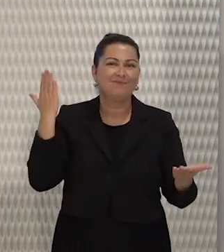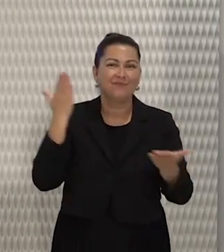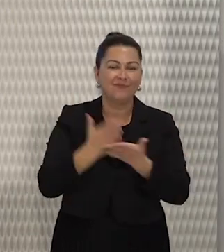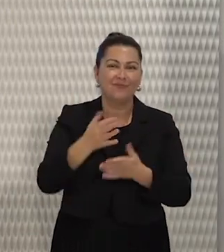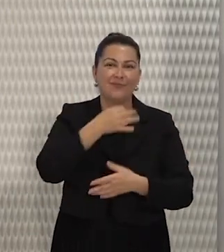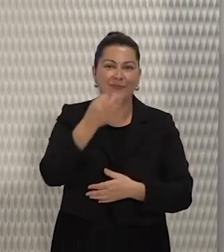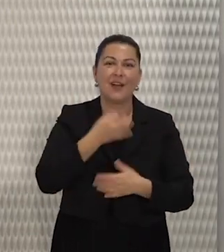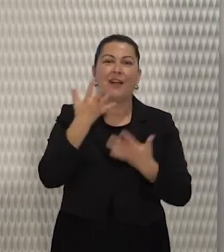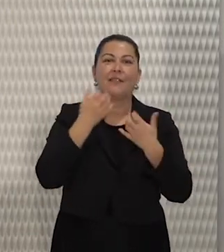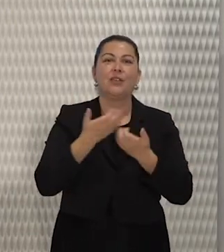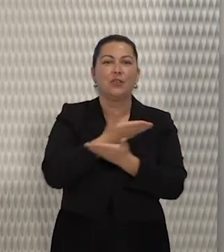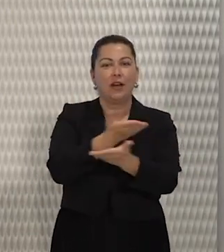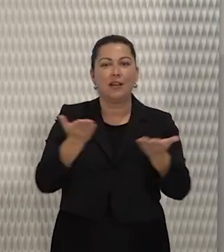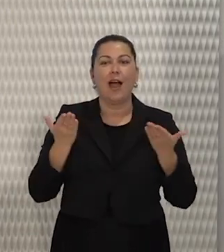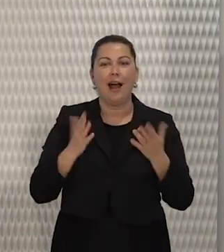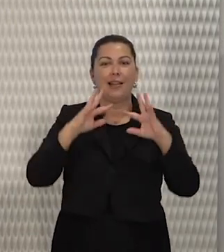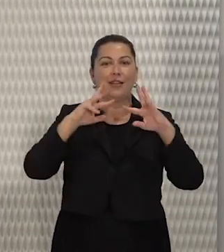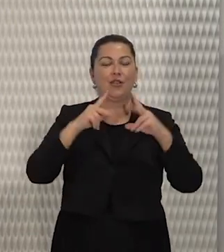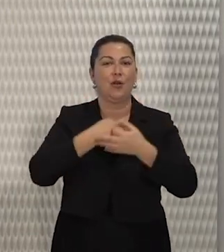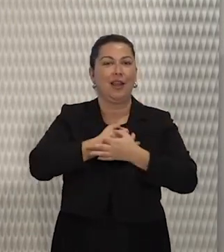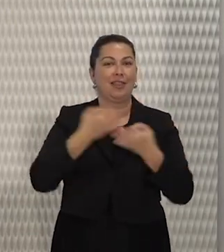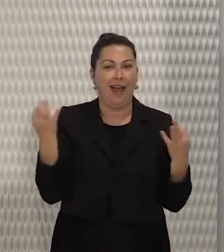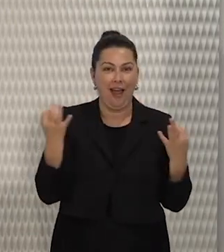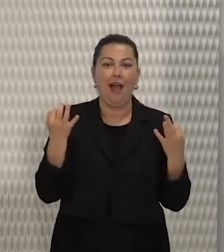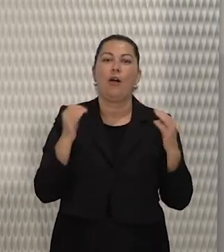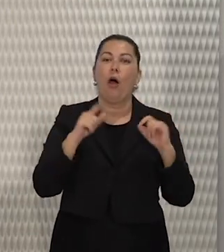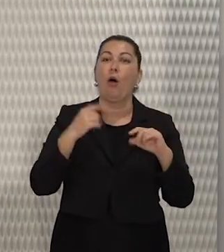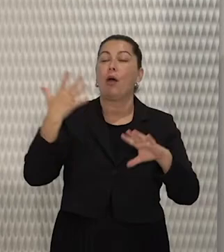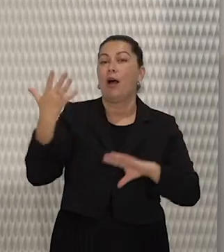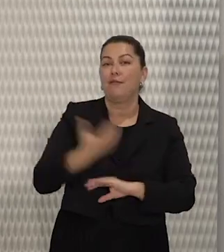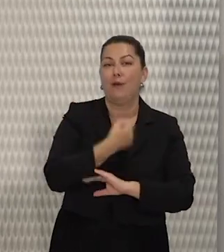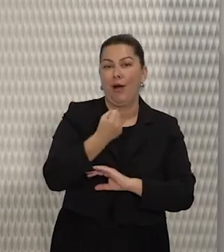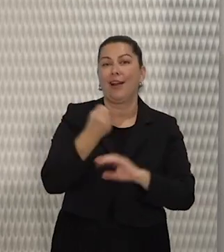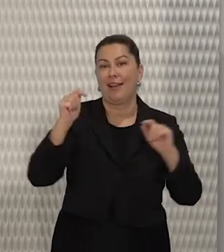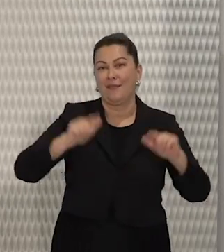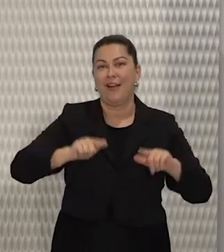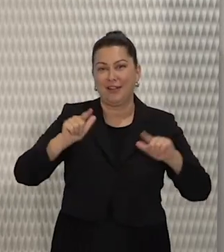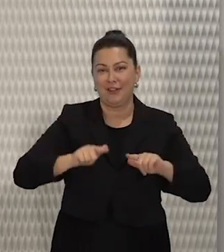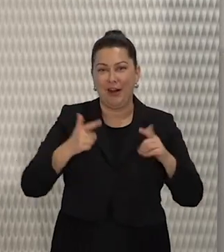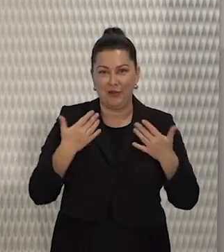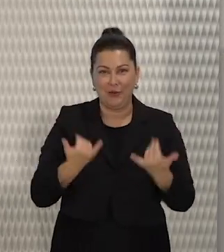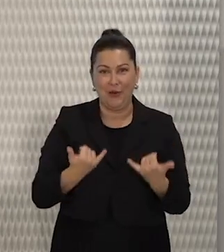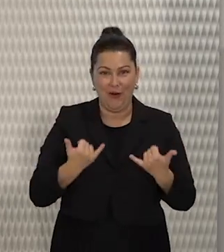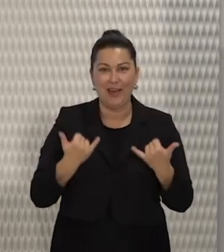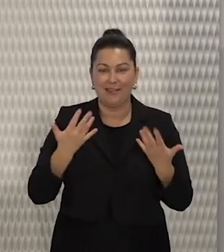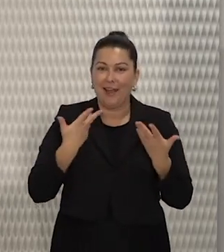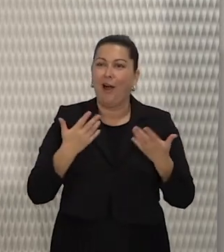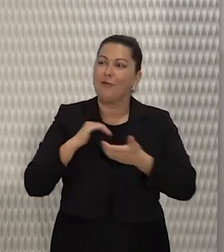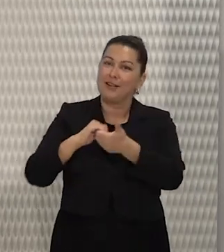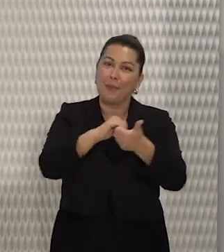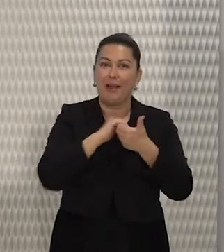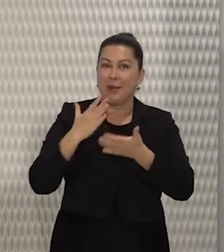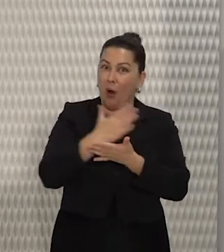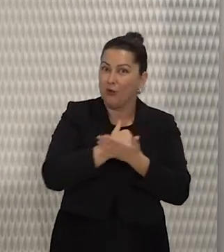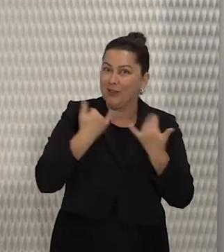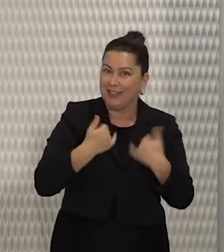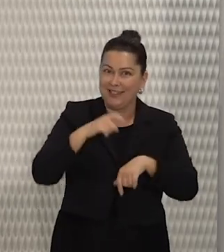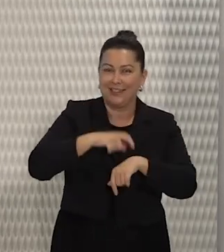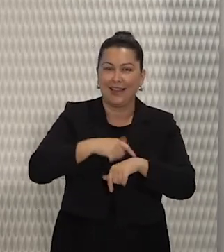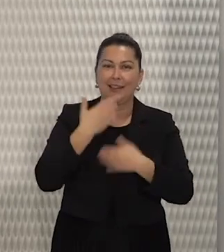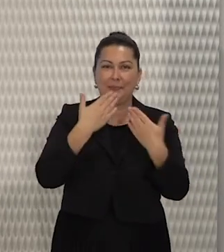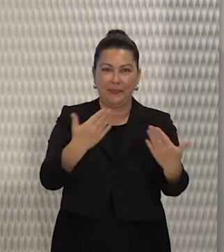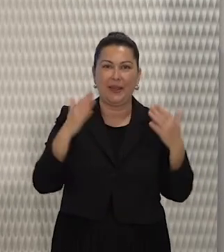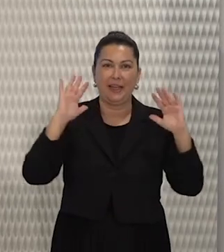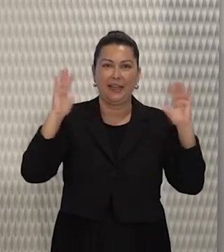sein. Ich wünsche euch alle miteinander noch einen schönen Tag und eine erfolgreiche Veranstaltung. Lasst es uns gemeinsam nutzen.